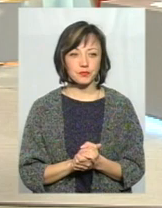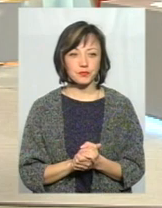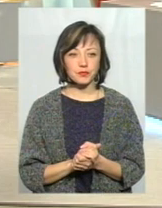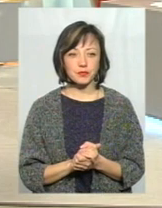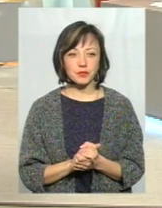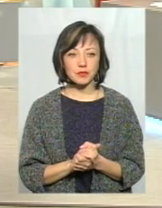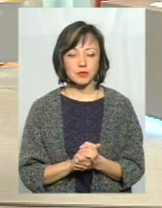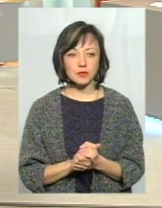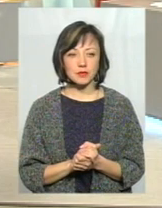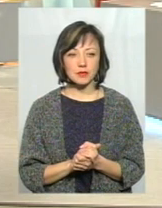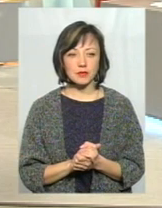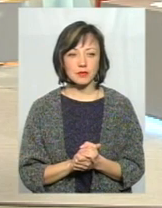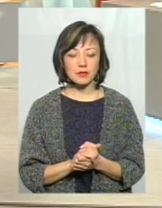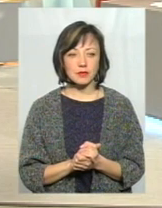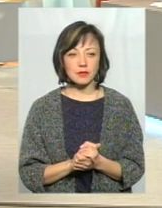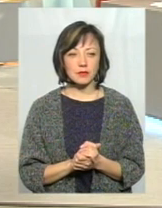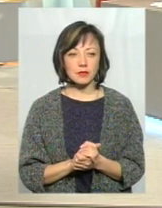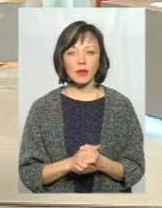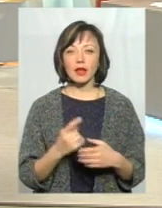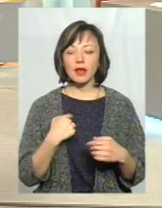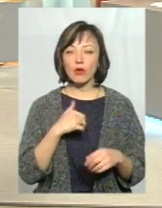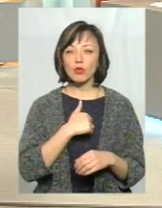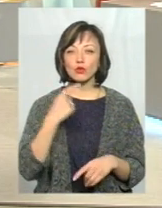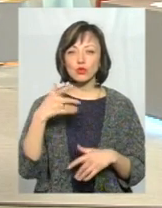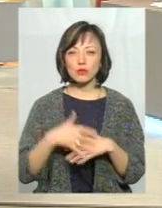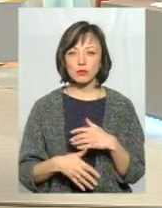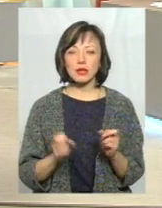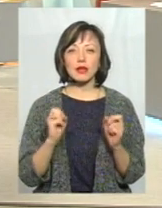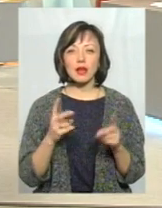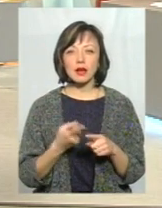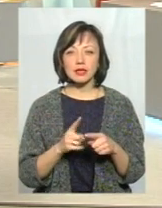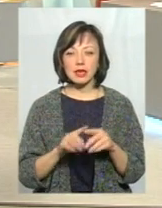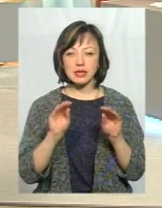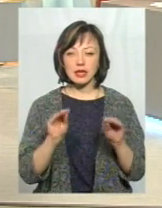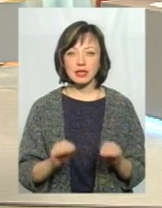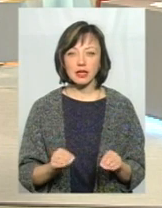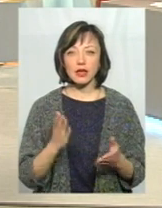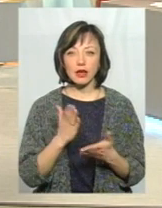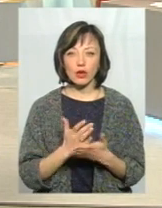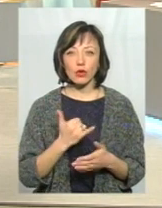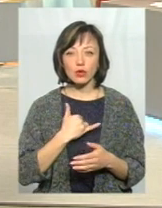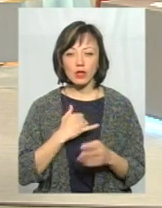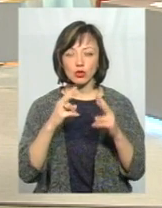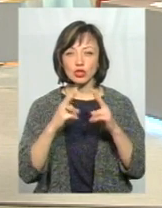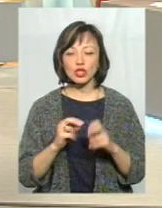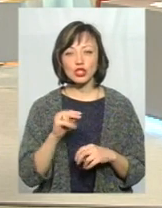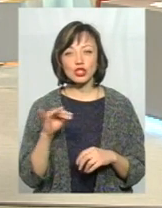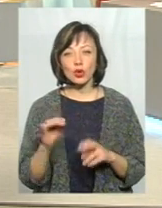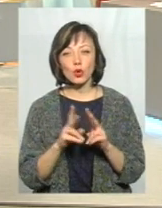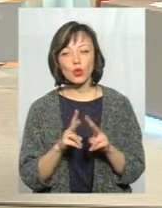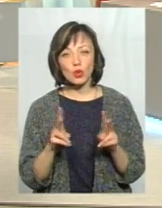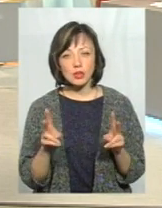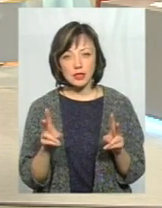хочу добитись того, щоб все ж таки зрозуміти, наскільки оця статистика, яка є, в нас досліджується, чи її хтось